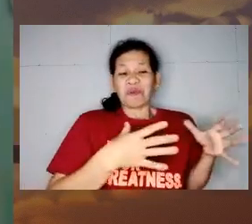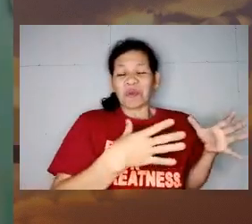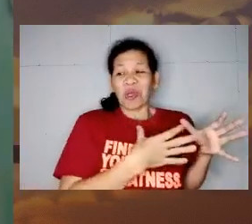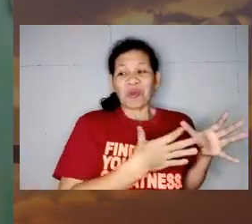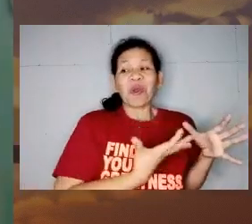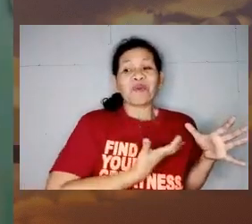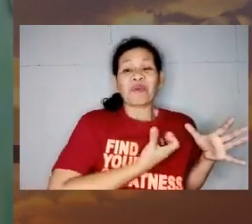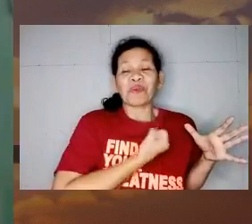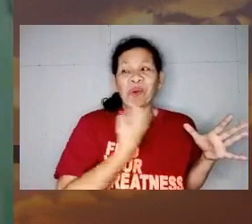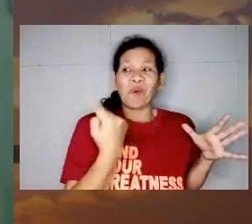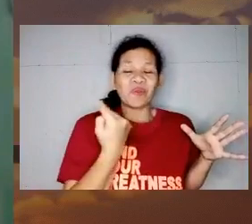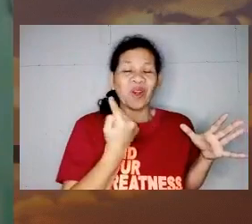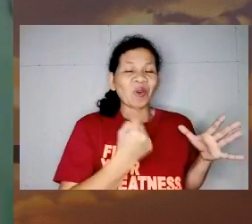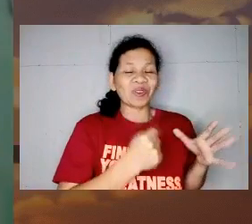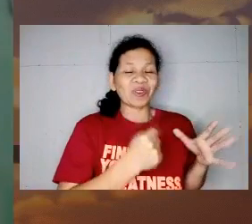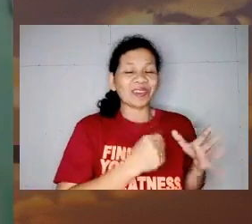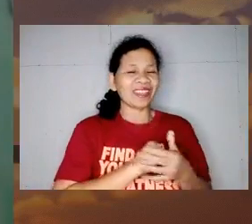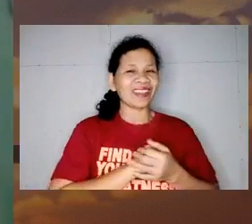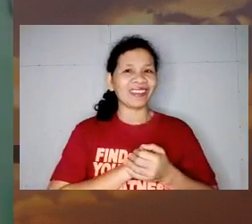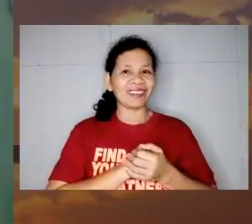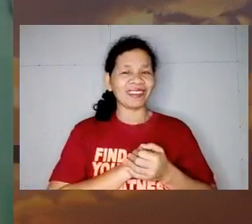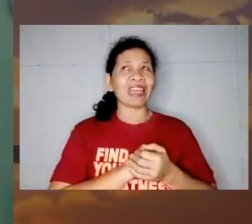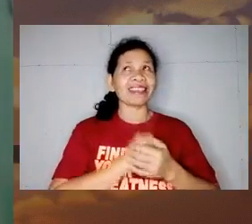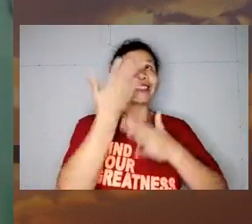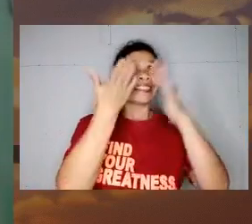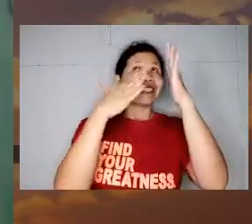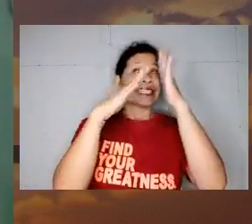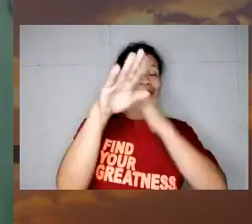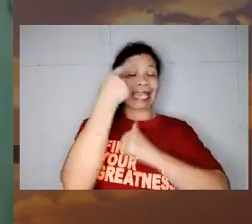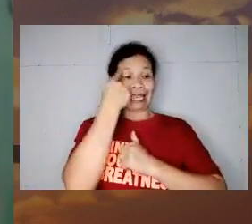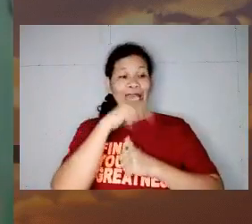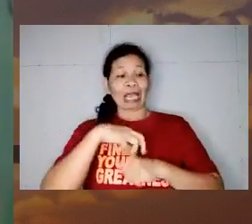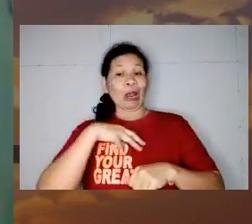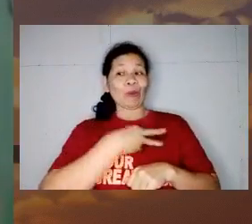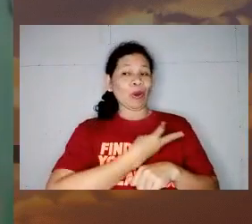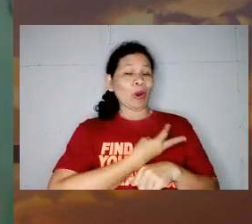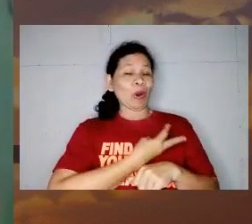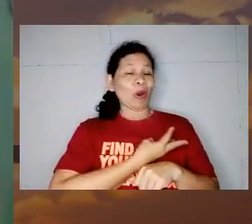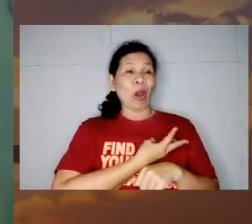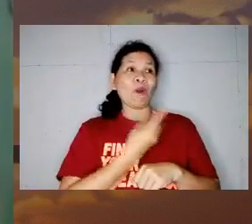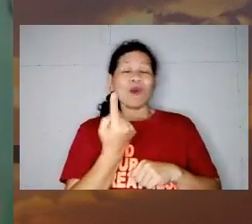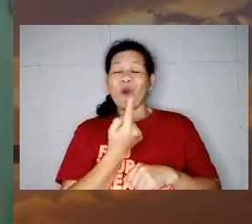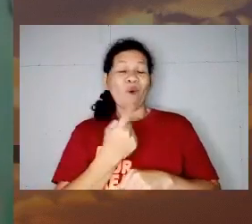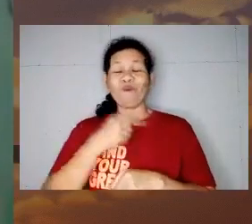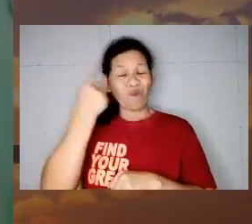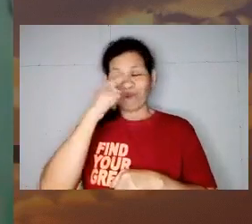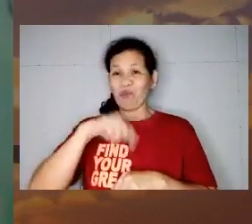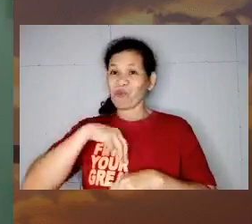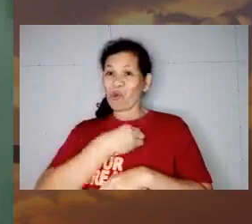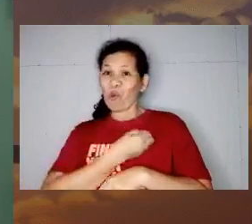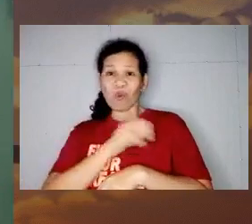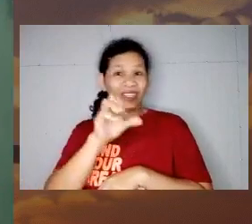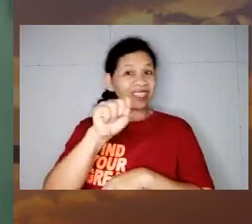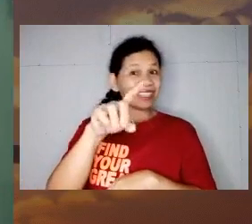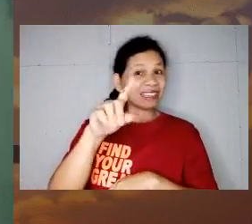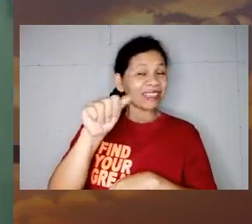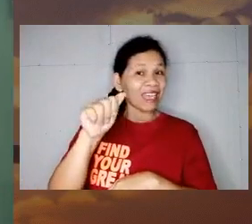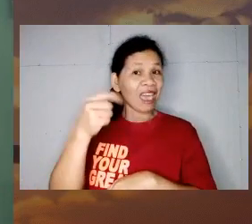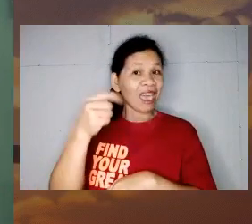ito. Ang langit ay para lang daw sa atin. Hindi po. Hindi po totoo